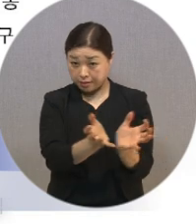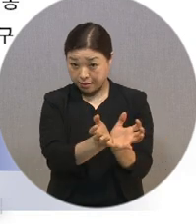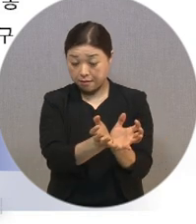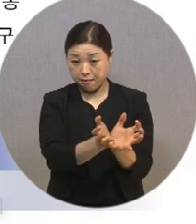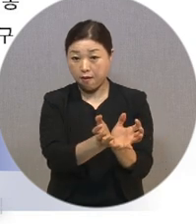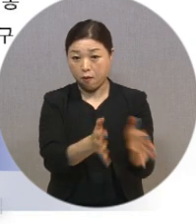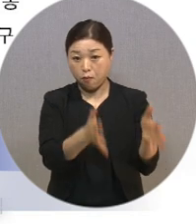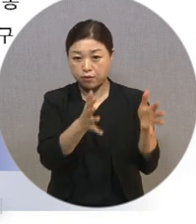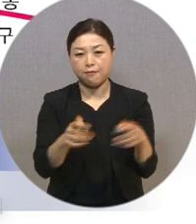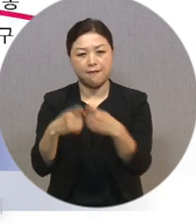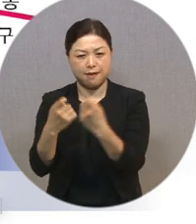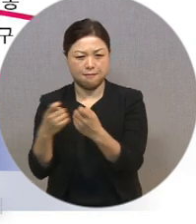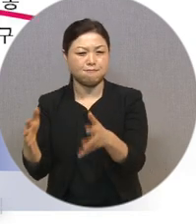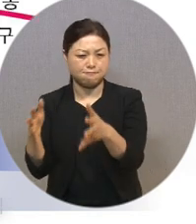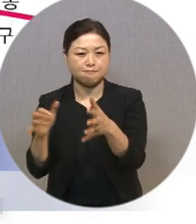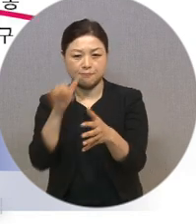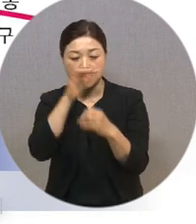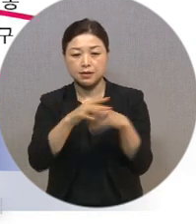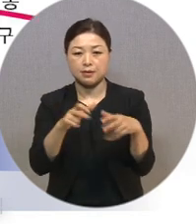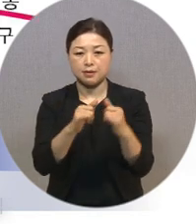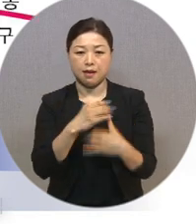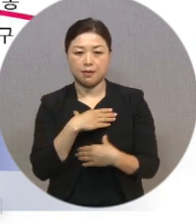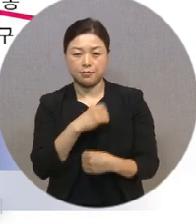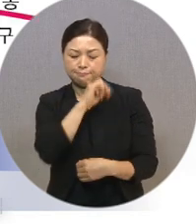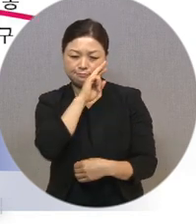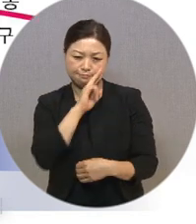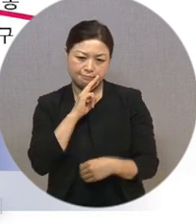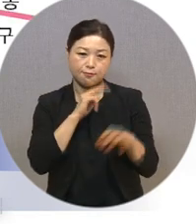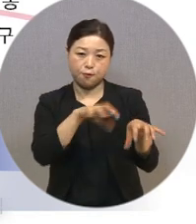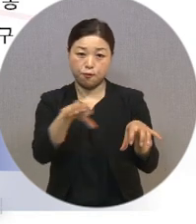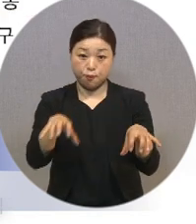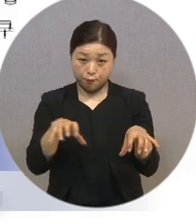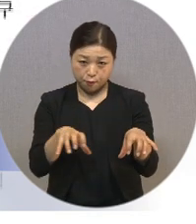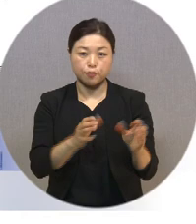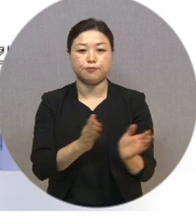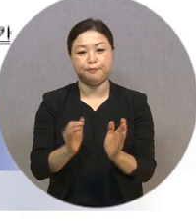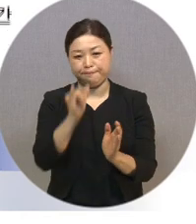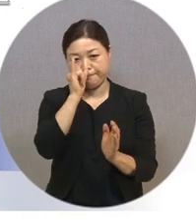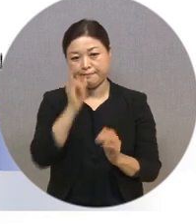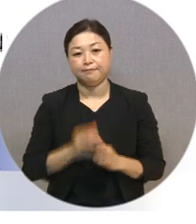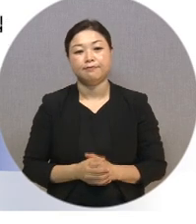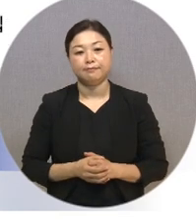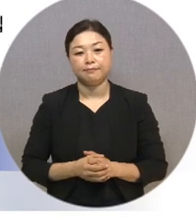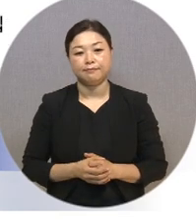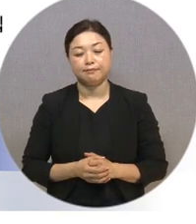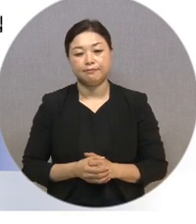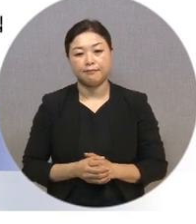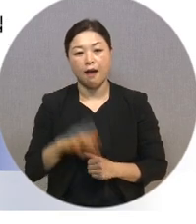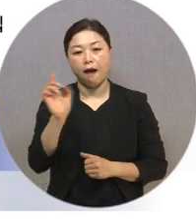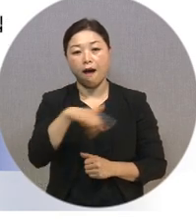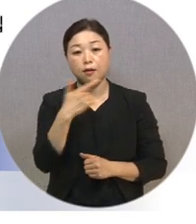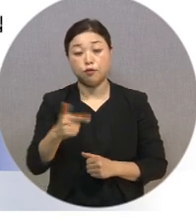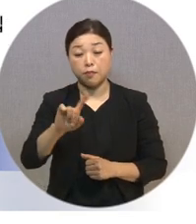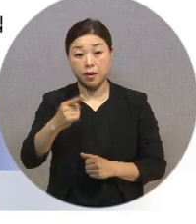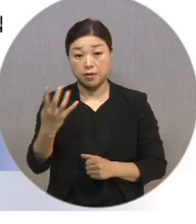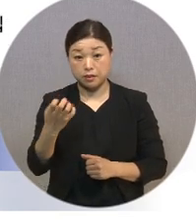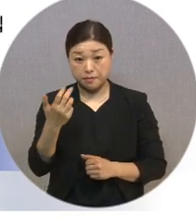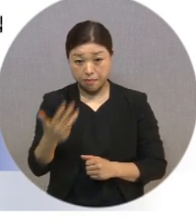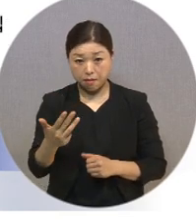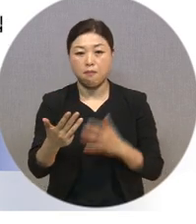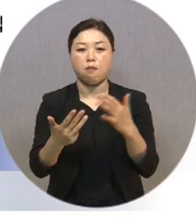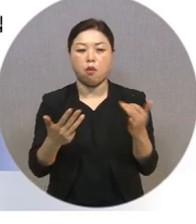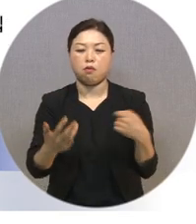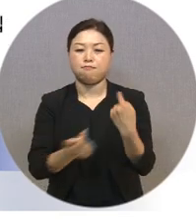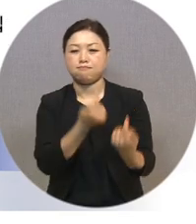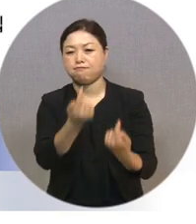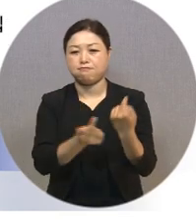마련됐고 장애인들의 안전과 편의 시설 등을 갖추고 있습니다 1일 최대 148명이